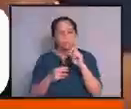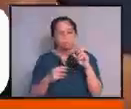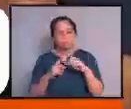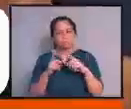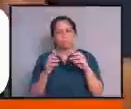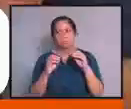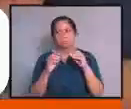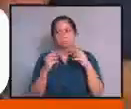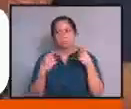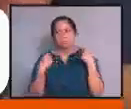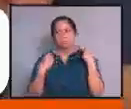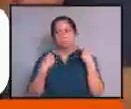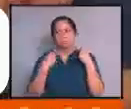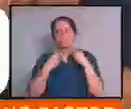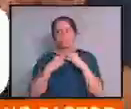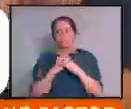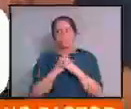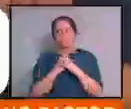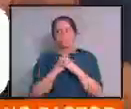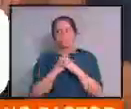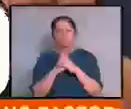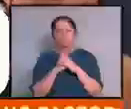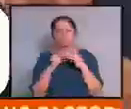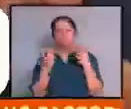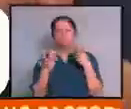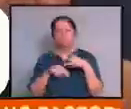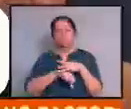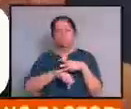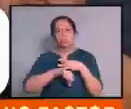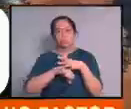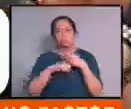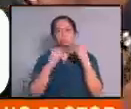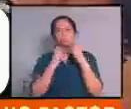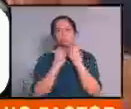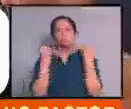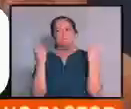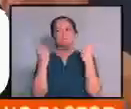naglagay po dito ng yung kahoy ng walis tambo,